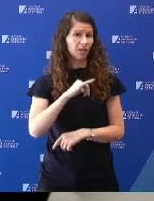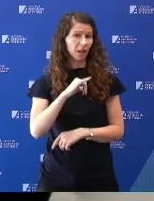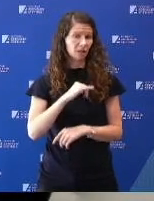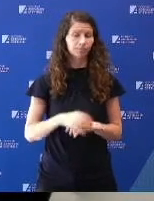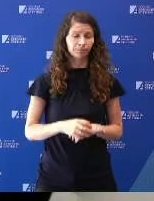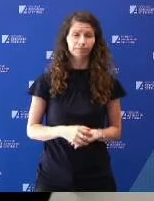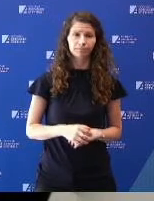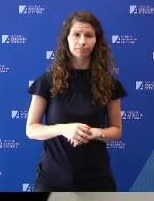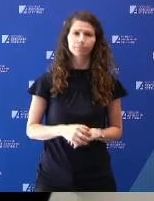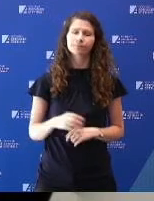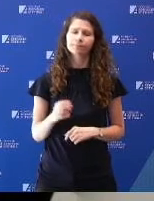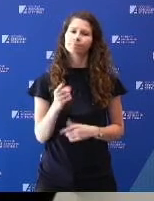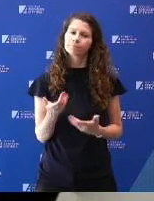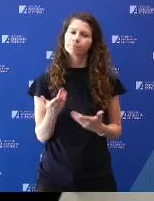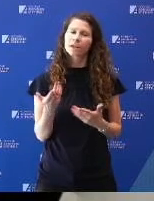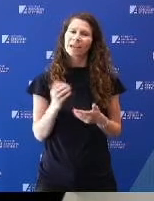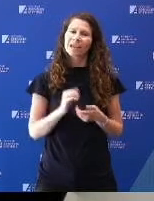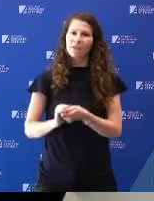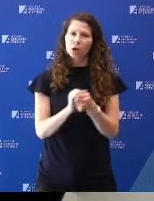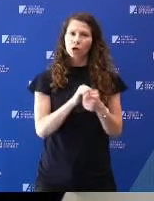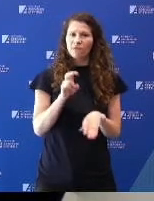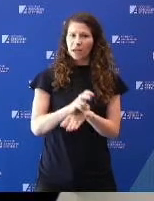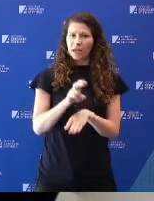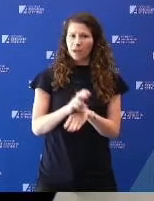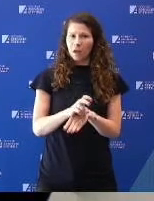hatten Gewerkschaftsvertreter, die